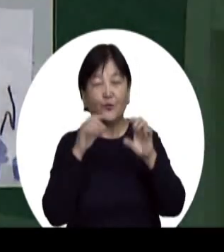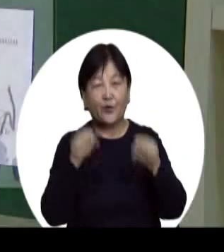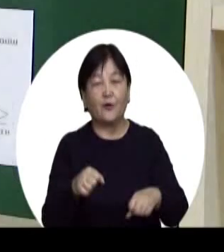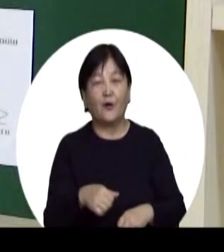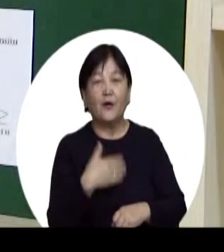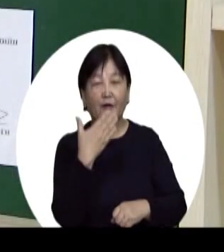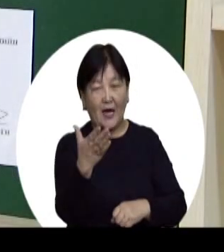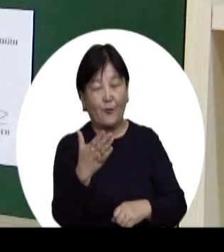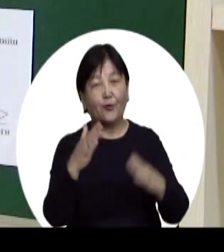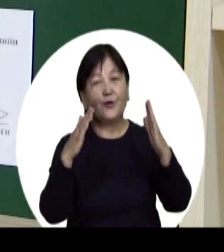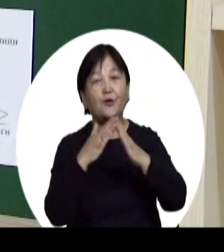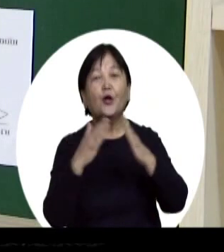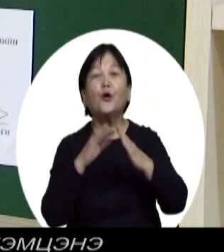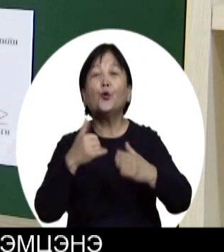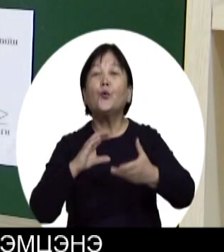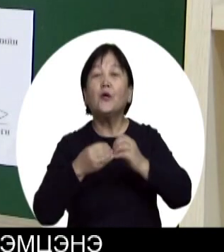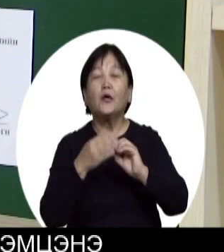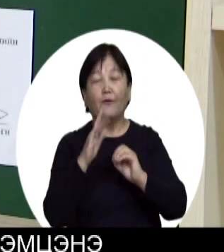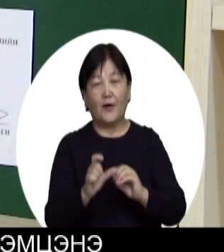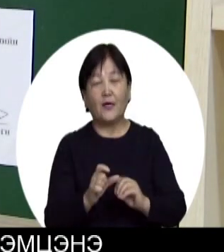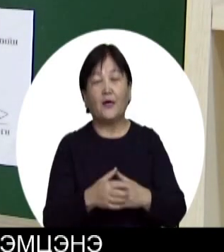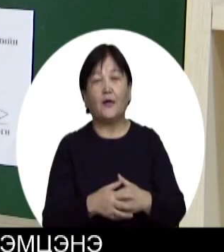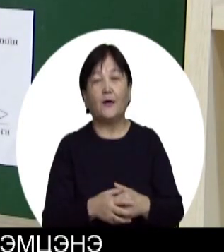гэхээр хэрвээ